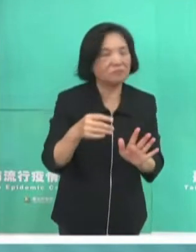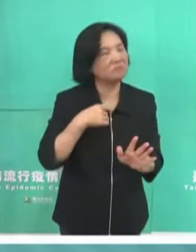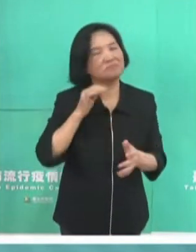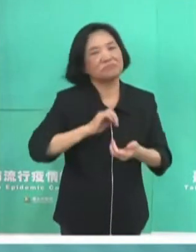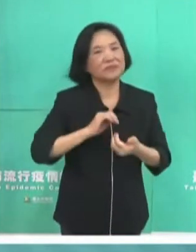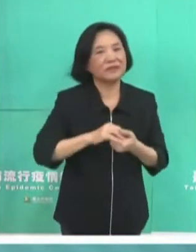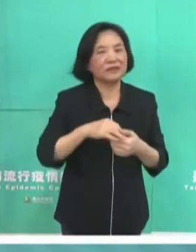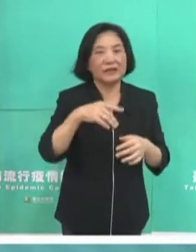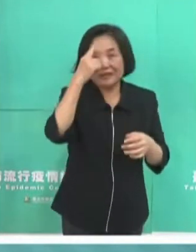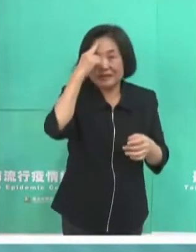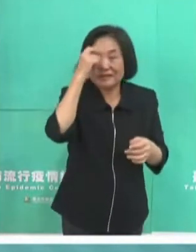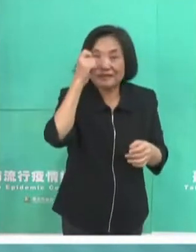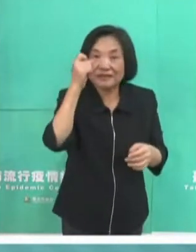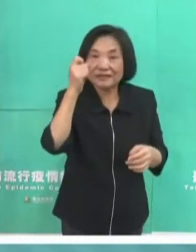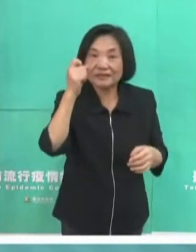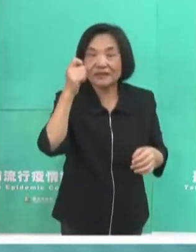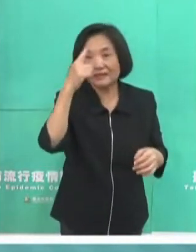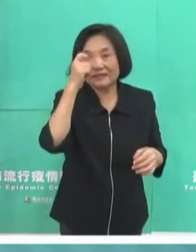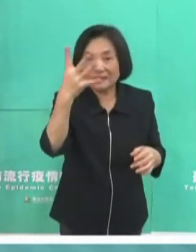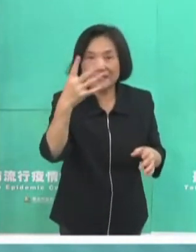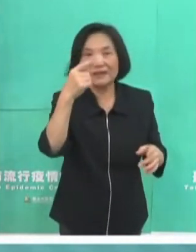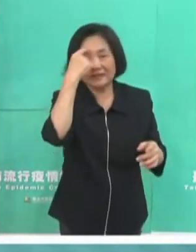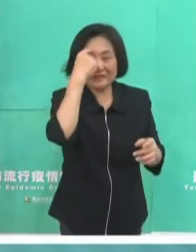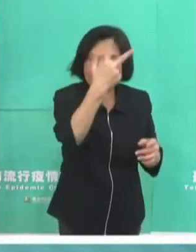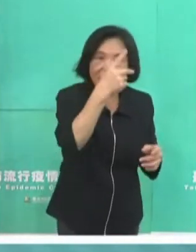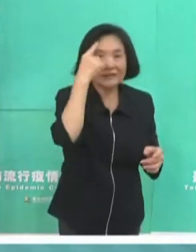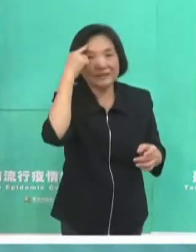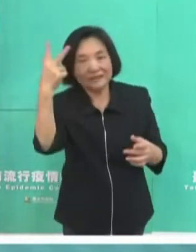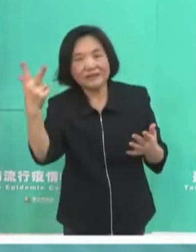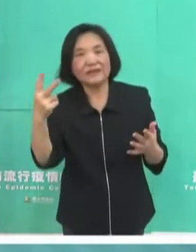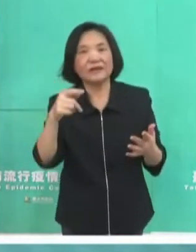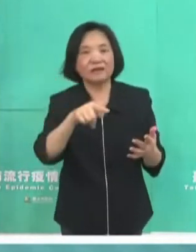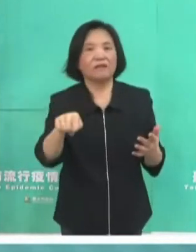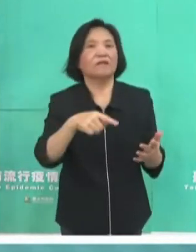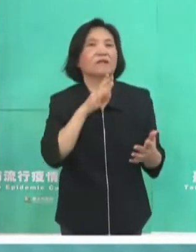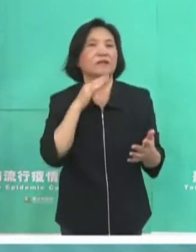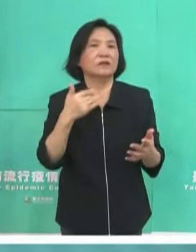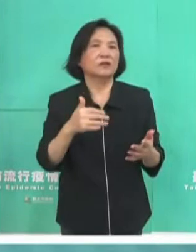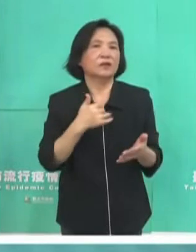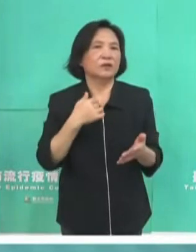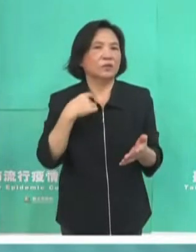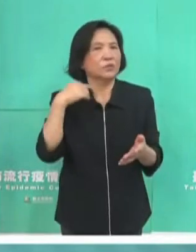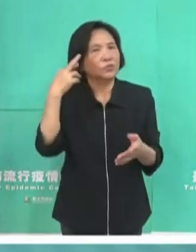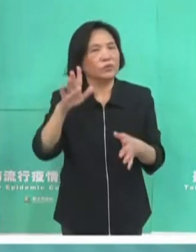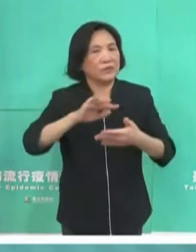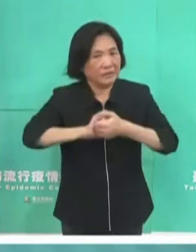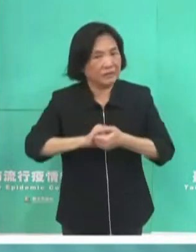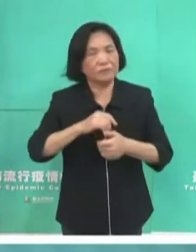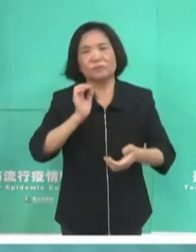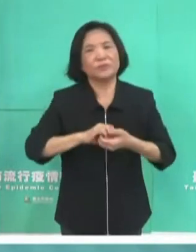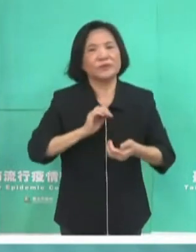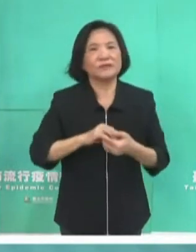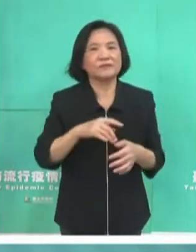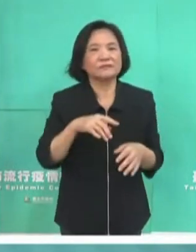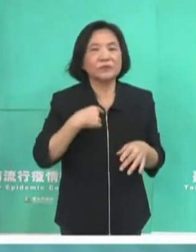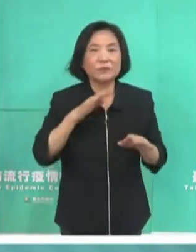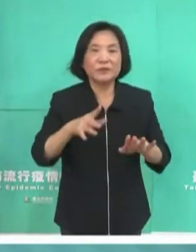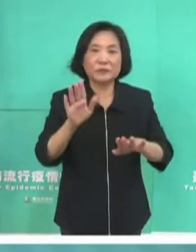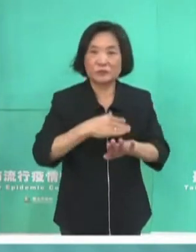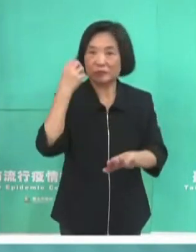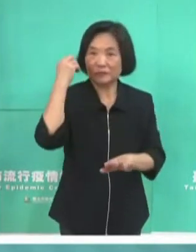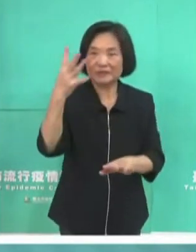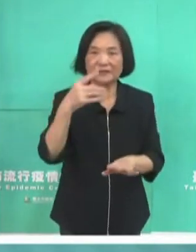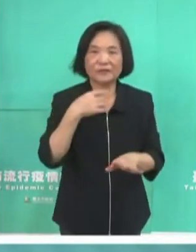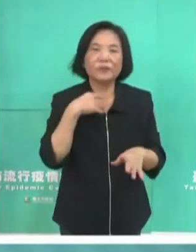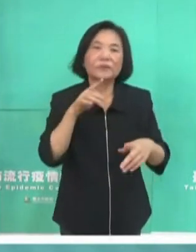百。哦，那我们还知道生物最大的特性就是常态分布 （normal distribution）， 就是有那就好像我们